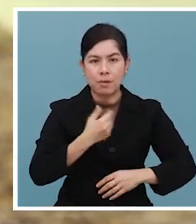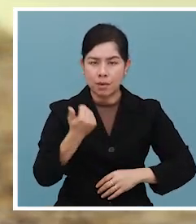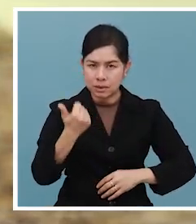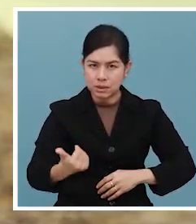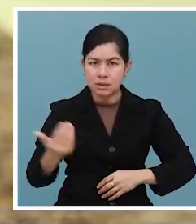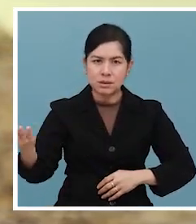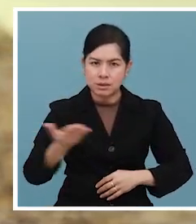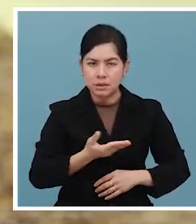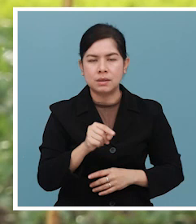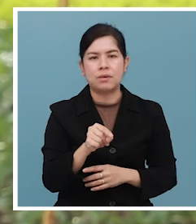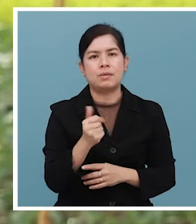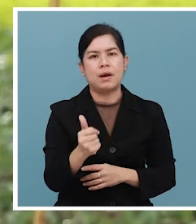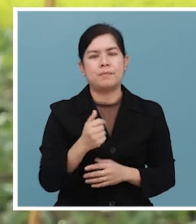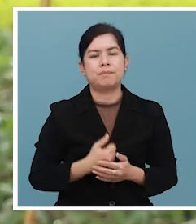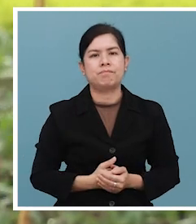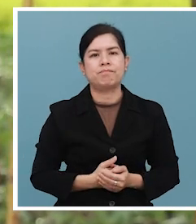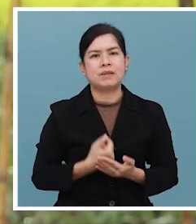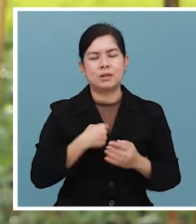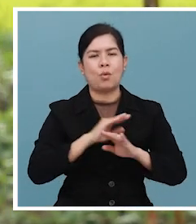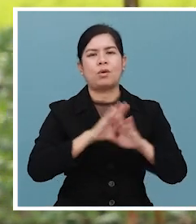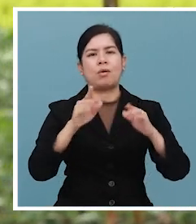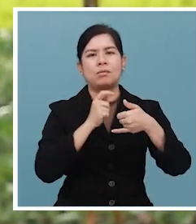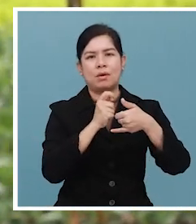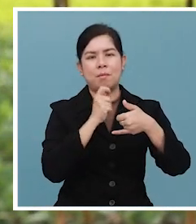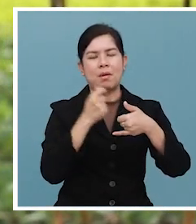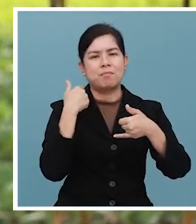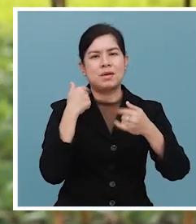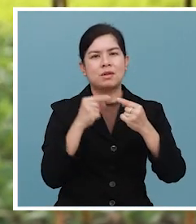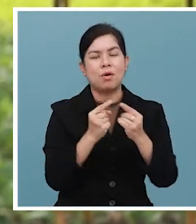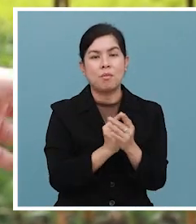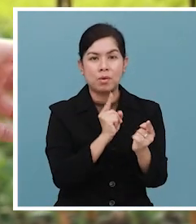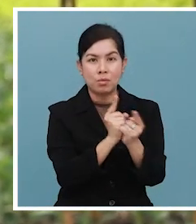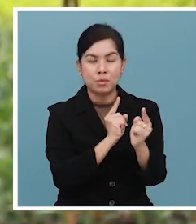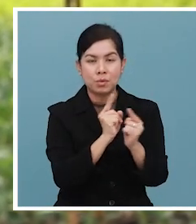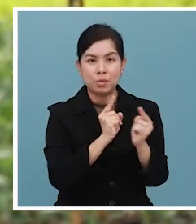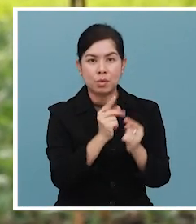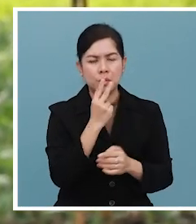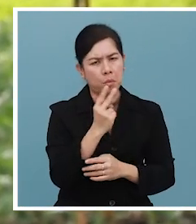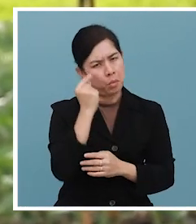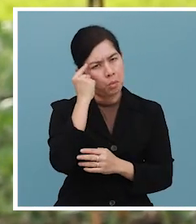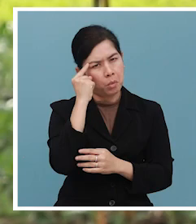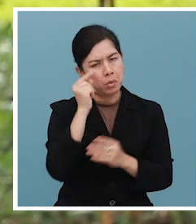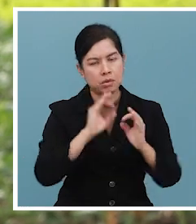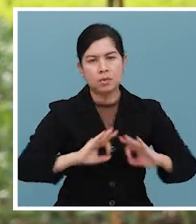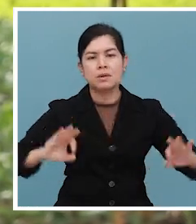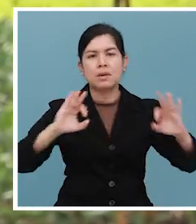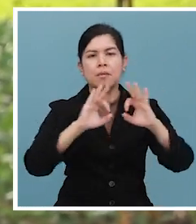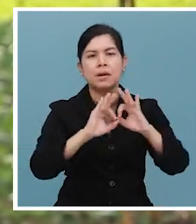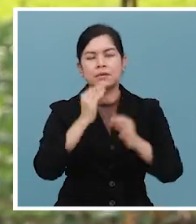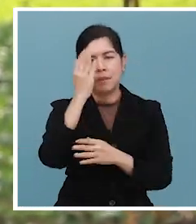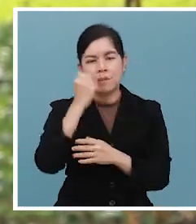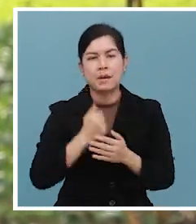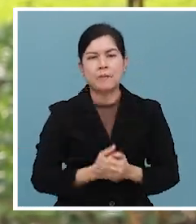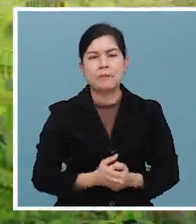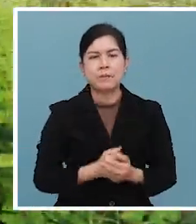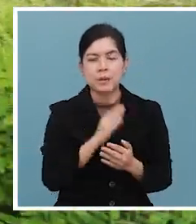ดีต้อนรับแล้ว เลยครับสงสัยคงต้องเลิกอาชีพพิธีกรแล้วมั้งครับมาคุยกับพี่จุ๋มตรงนี้เนี่ยนะครับแล้วก็เห็นของจริงอย่างนี้ด้วยแล้วมันก็เป็นเรื่องจริงนะครับว่าทำไม